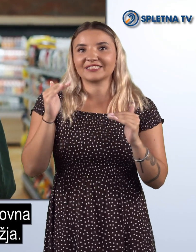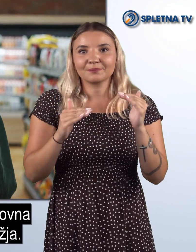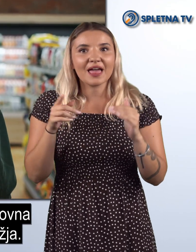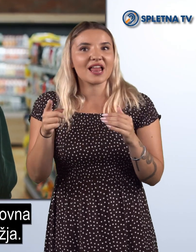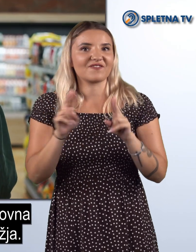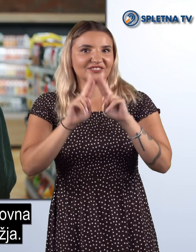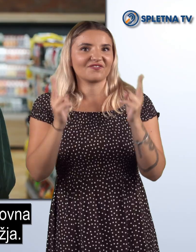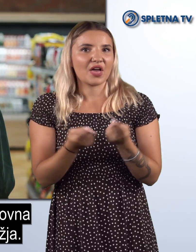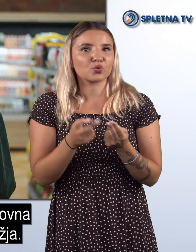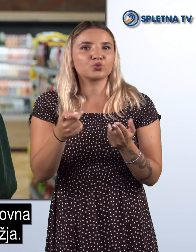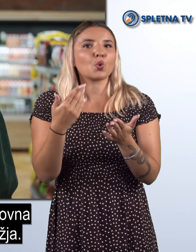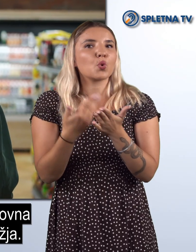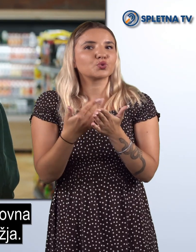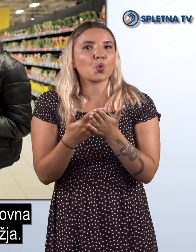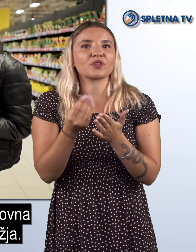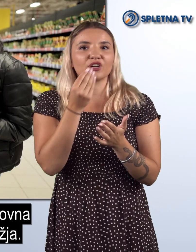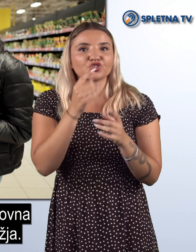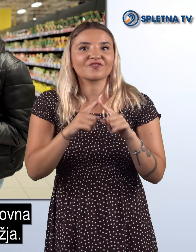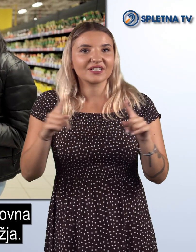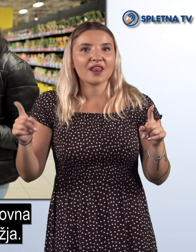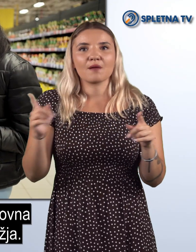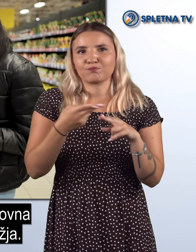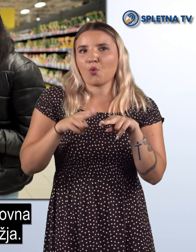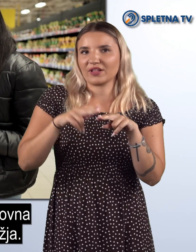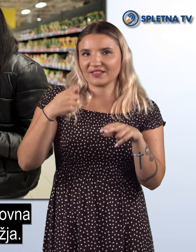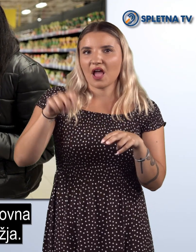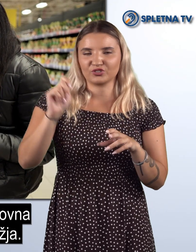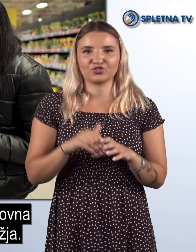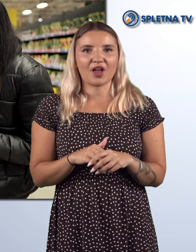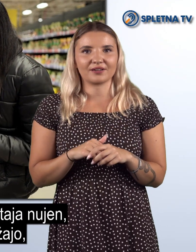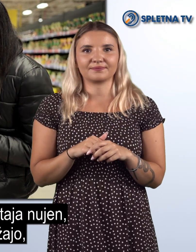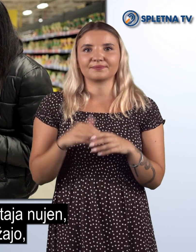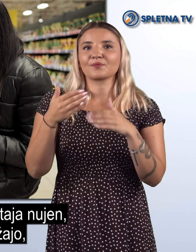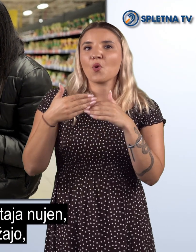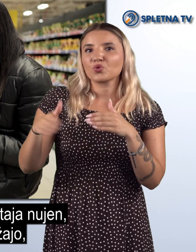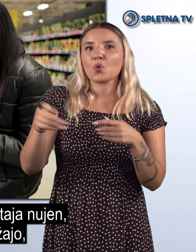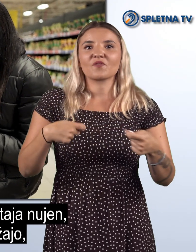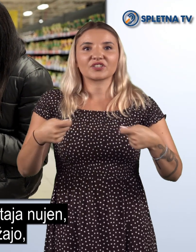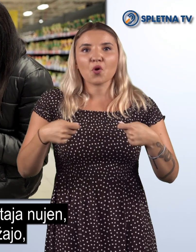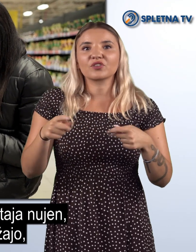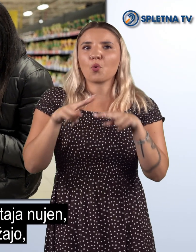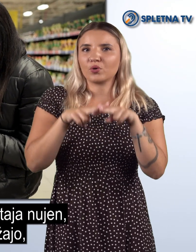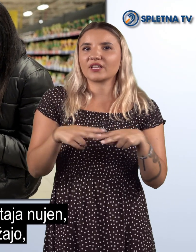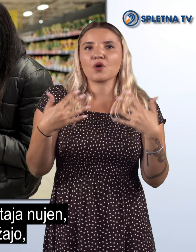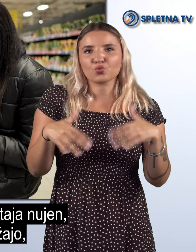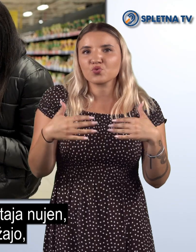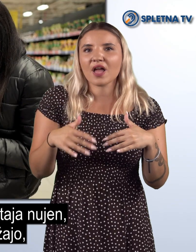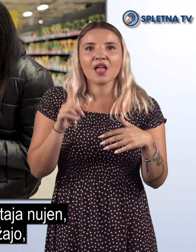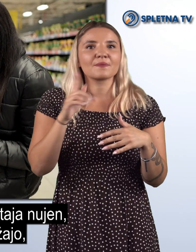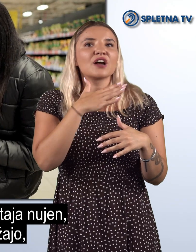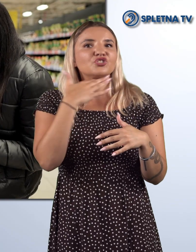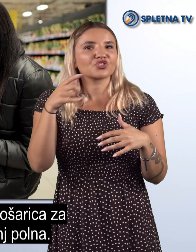negotovih razmer v svetu so osnovna živila vse dražja. Odhod v trgovino ostaja nujen, a